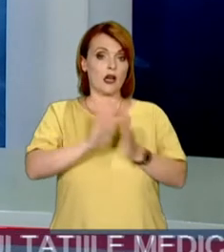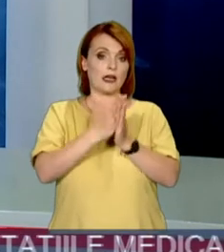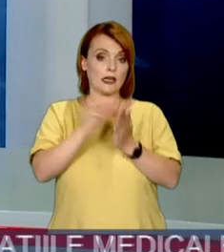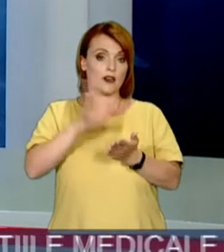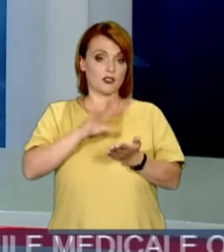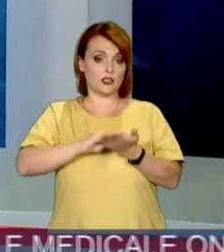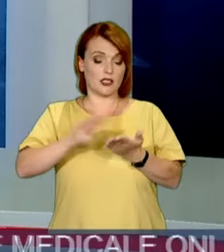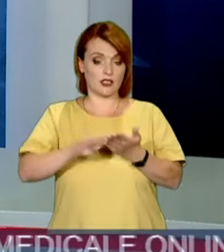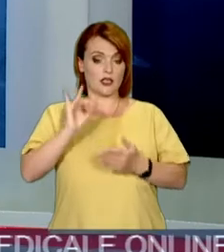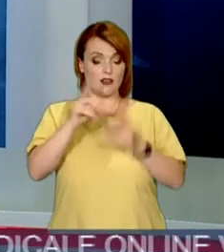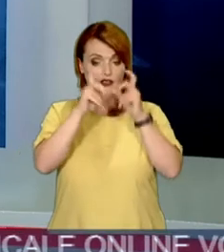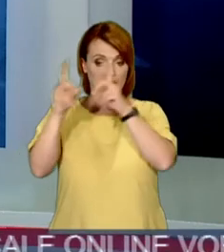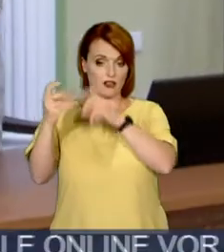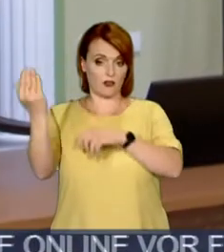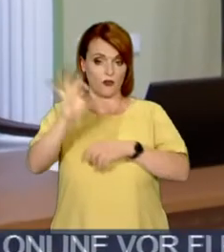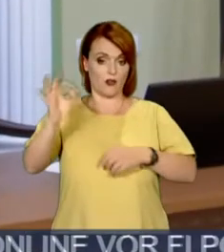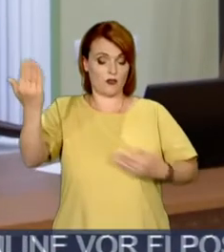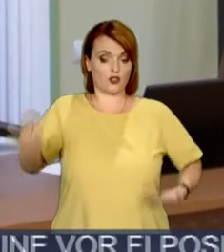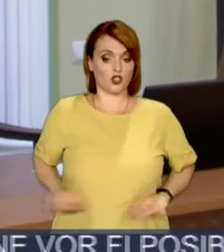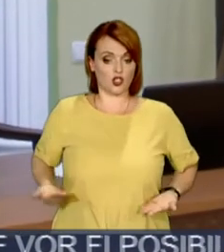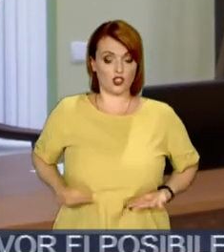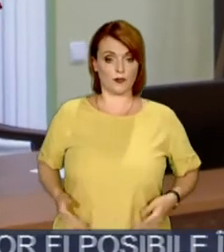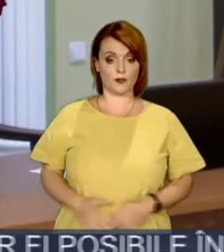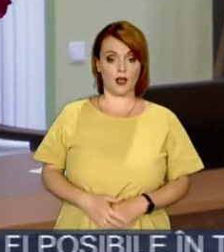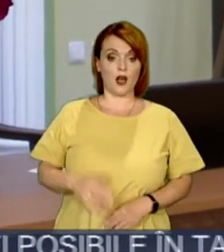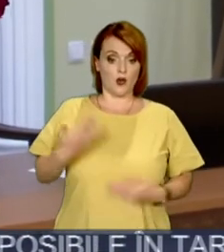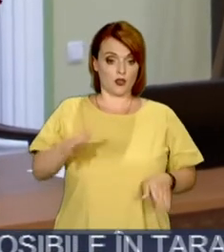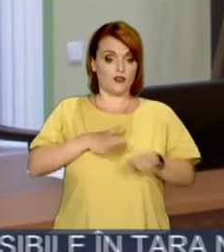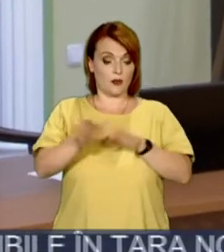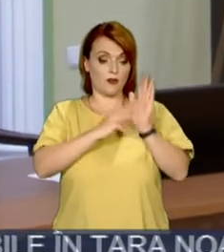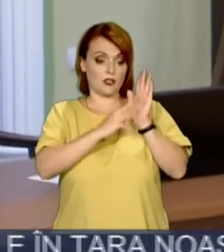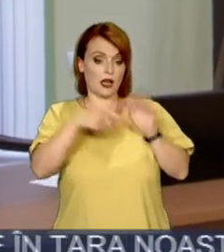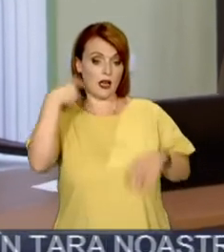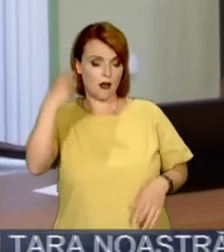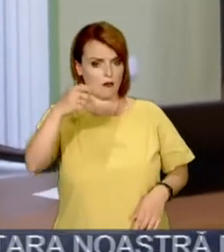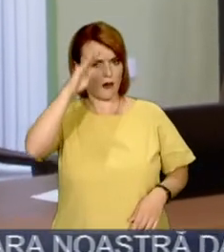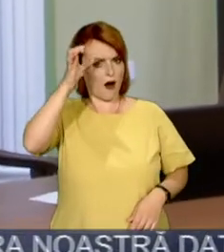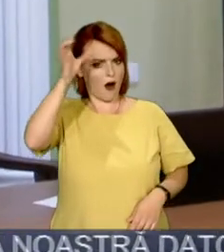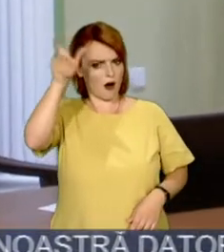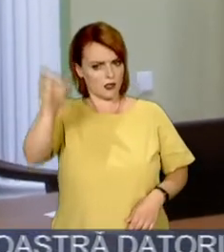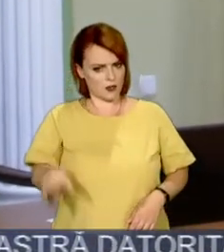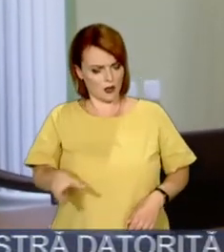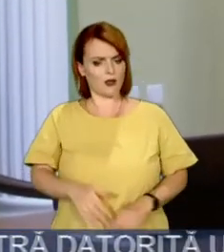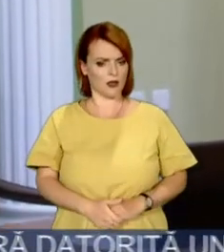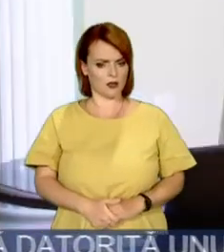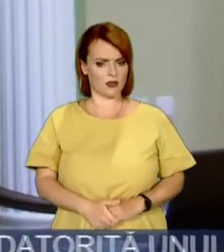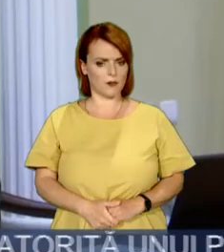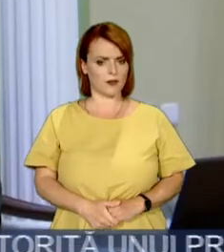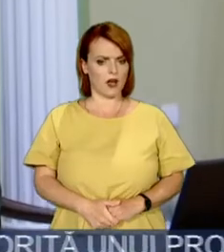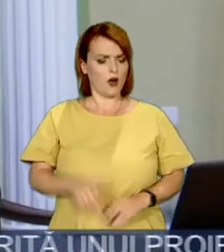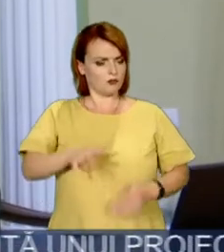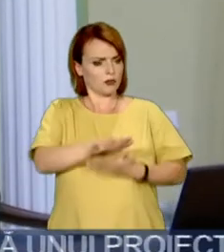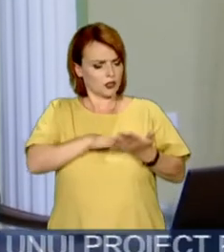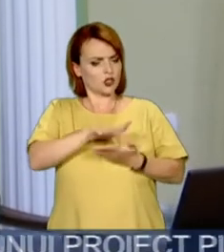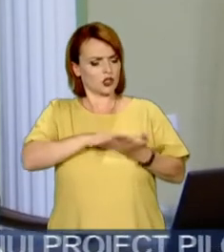și fotografii. La cei 80 de ani ai săi, academicianul Mihai Cimpoi se află în efervescență creativă